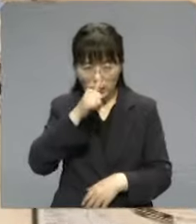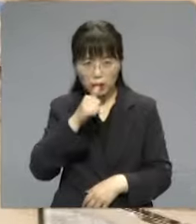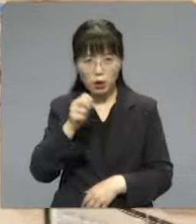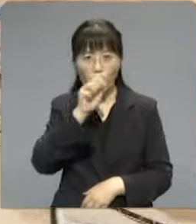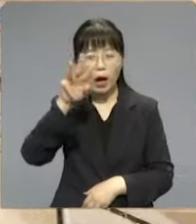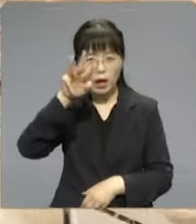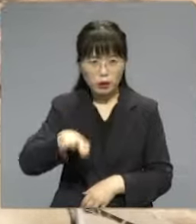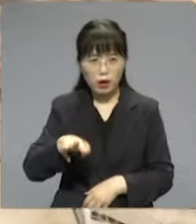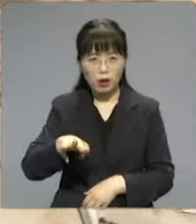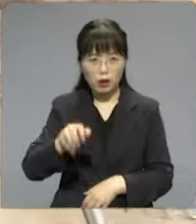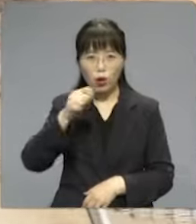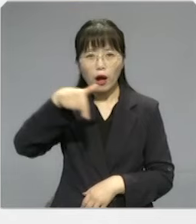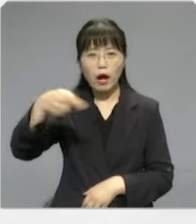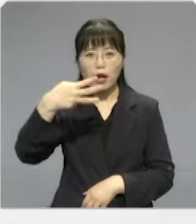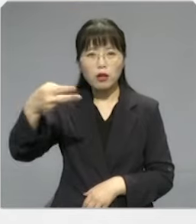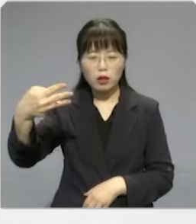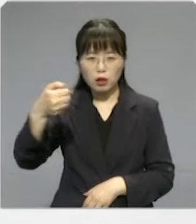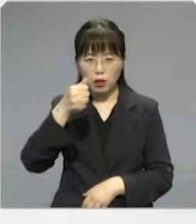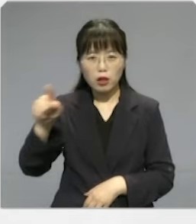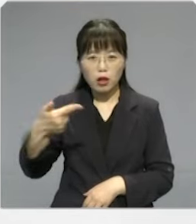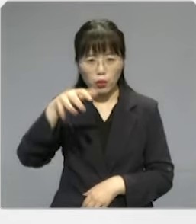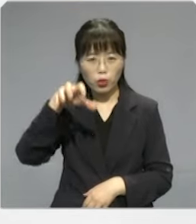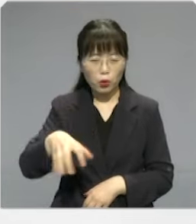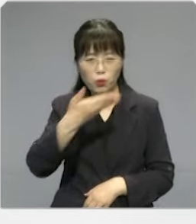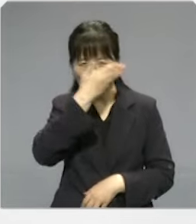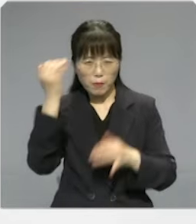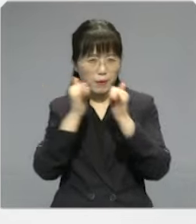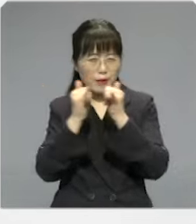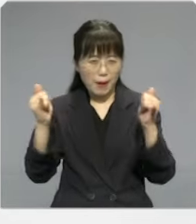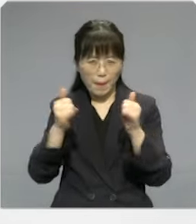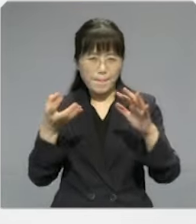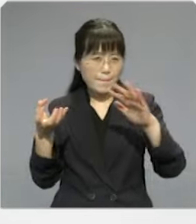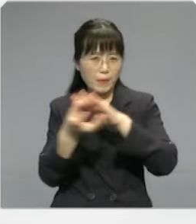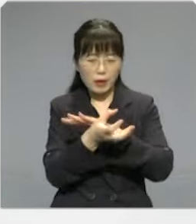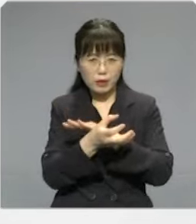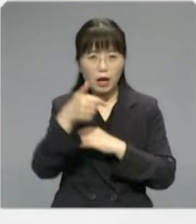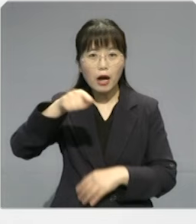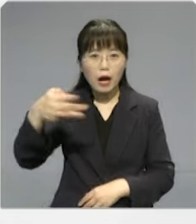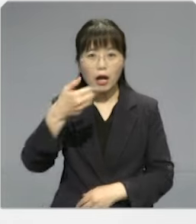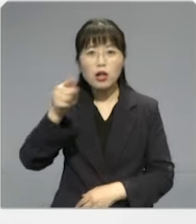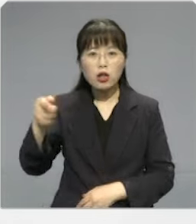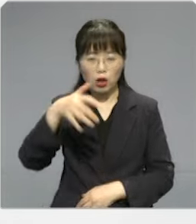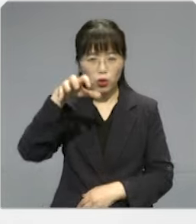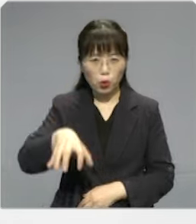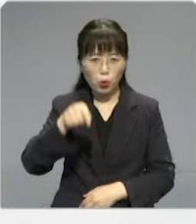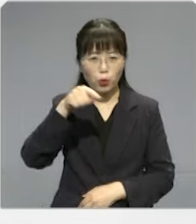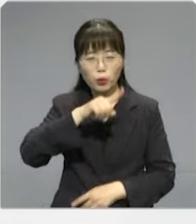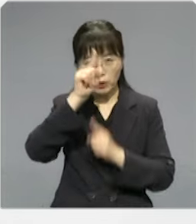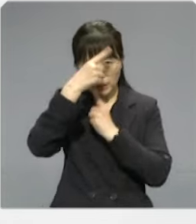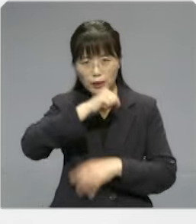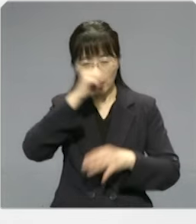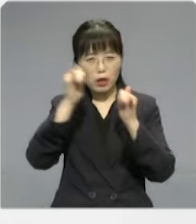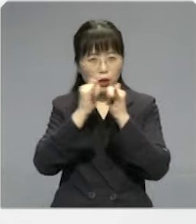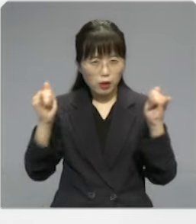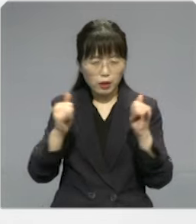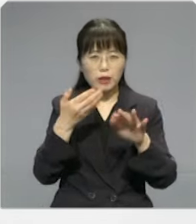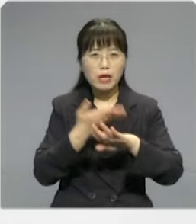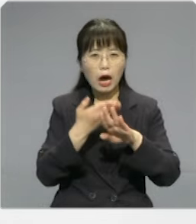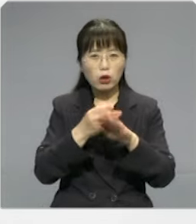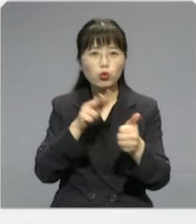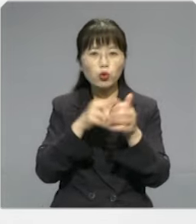과천시 가련동이었습니다. 젊은 층이 대거 유입된 가련동에서 이 당선인은 상대